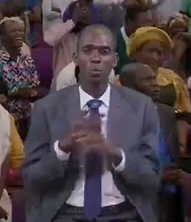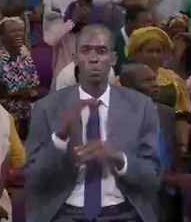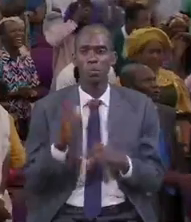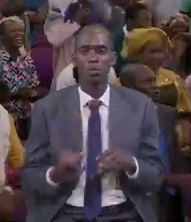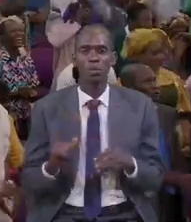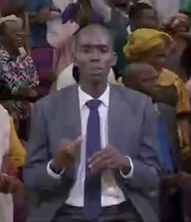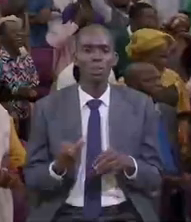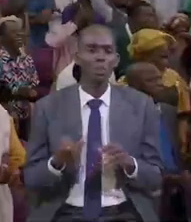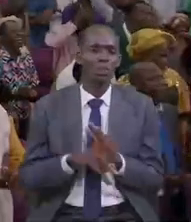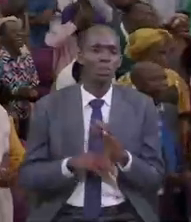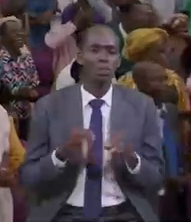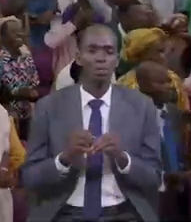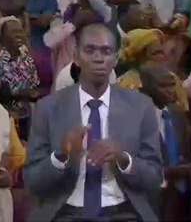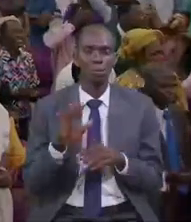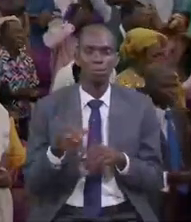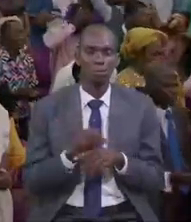La mondanité en pratique.